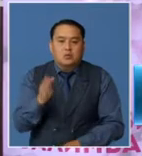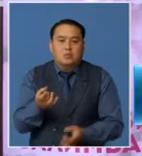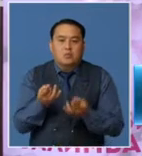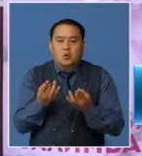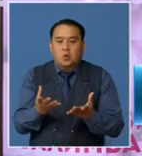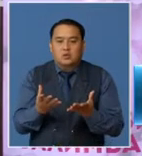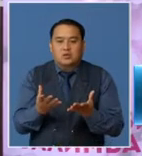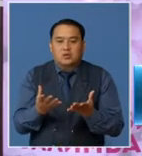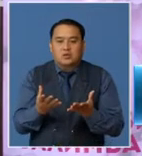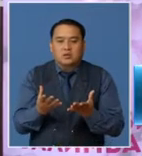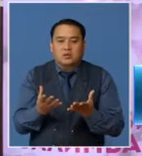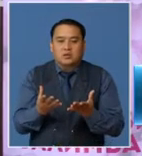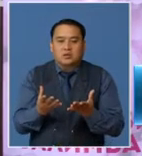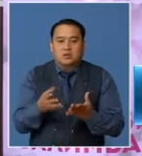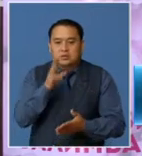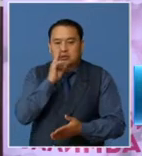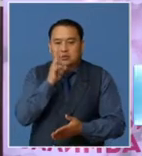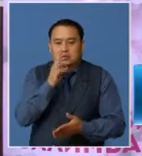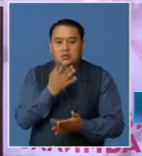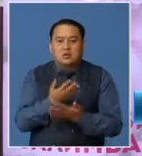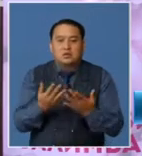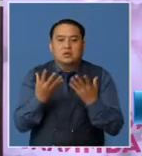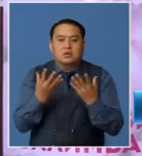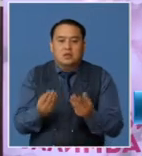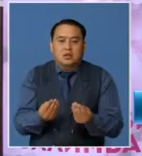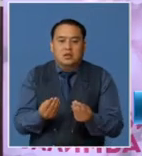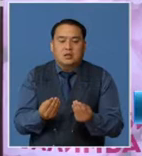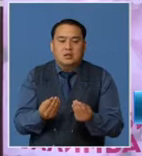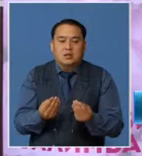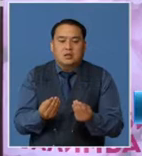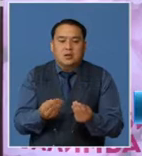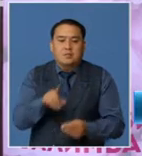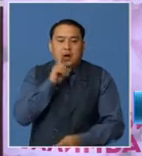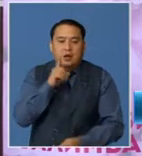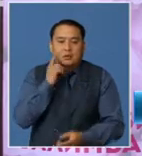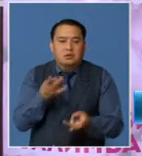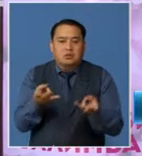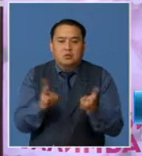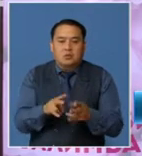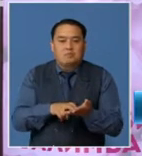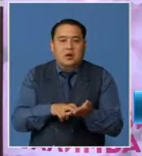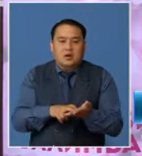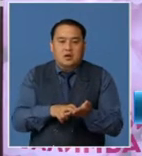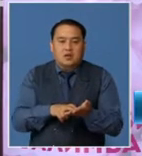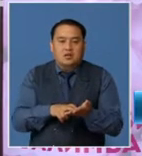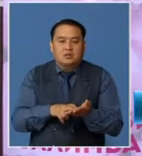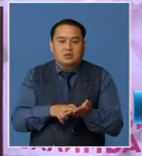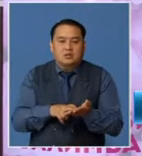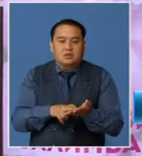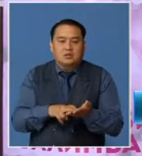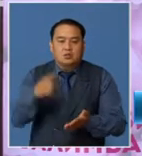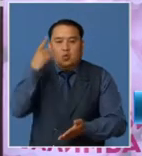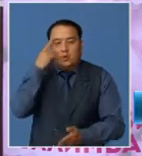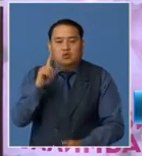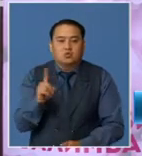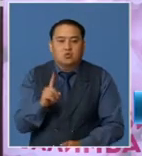просто заработок нескольких дней. Поэтому молодежи не надо бояться и думать,